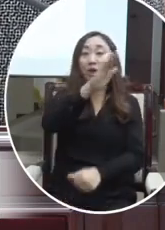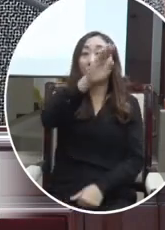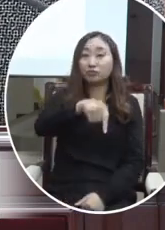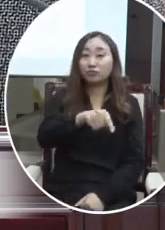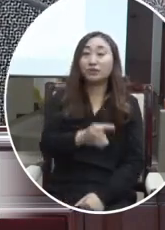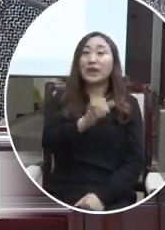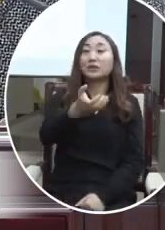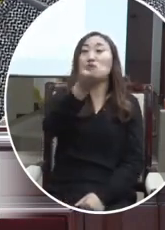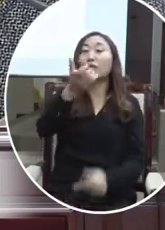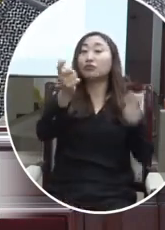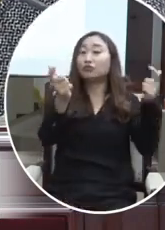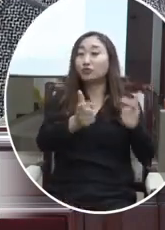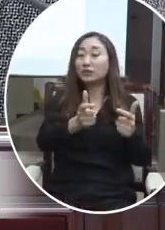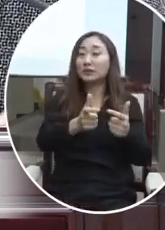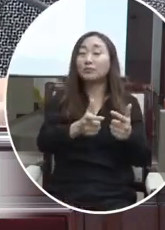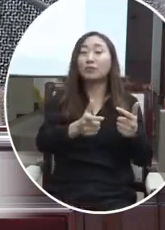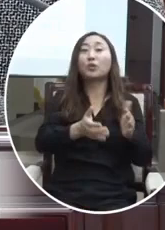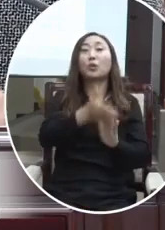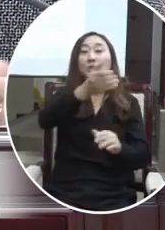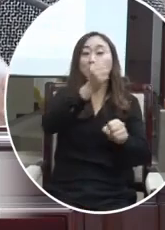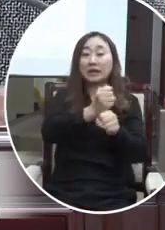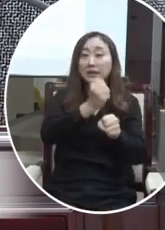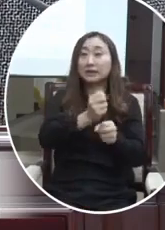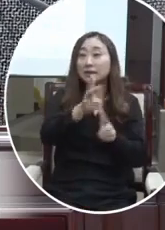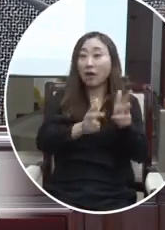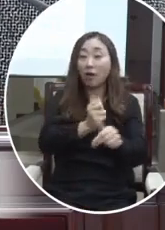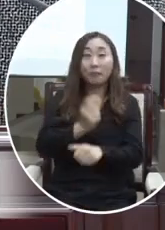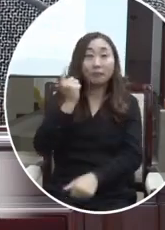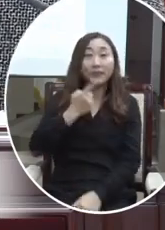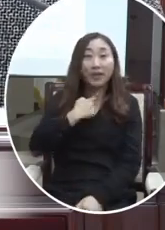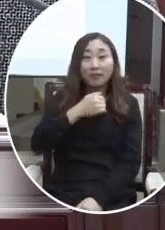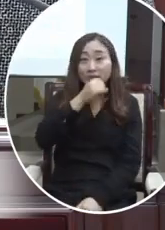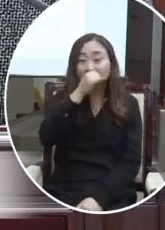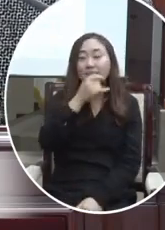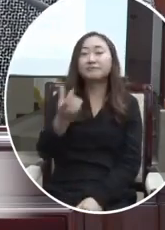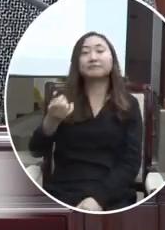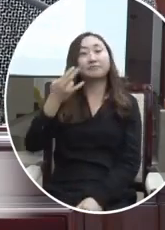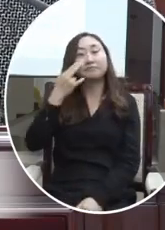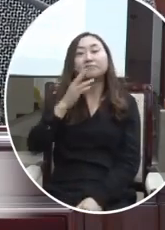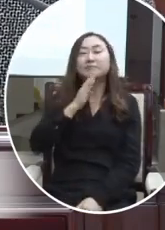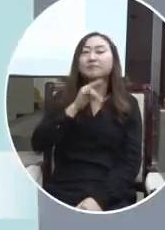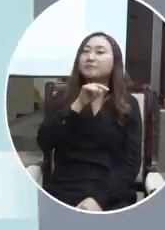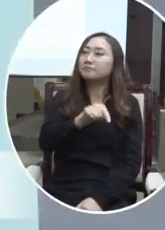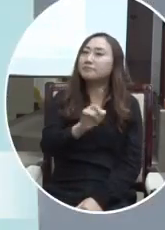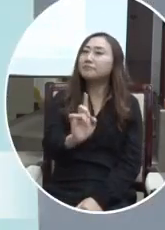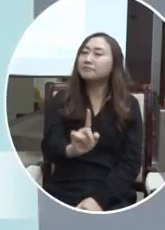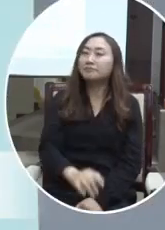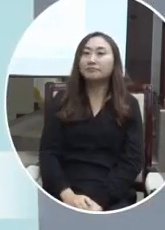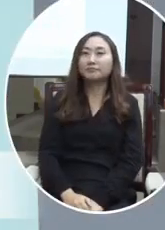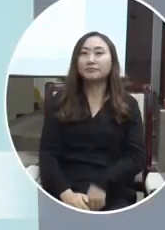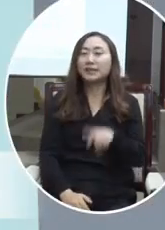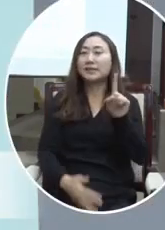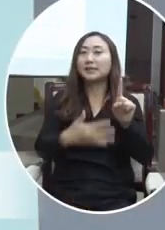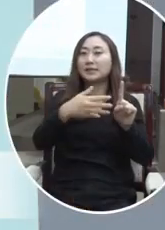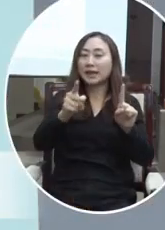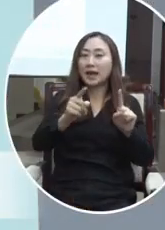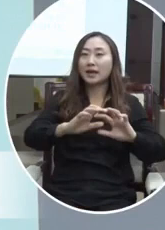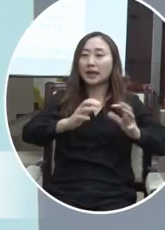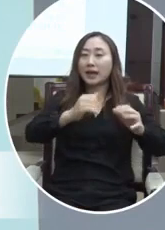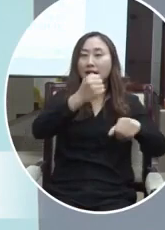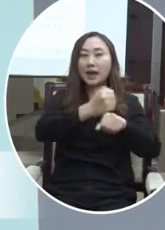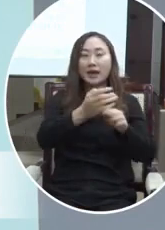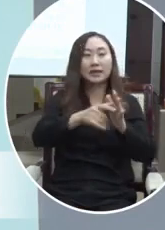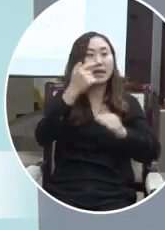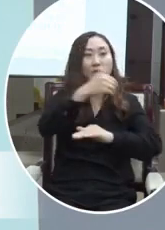도시 조성 사업에 대해 들어보셨는지요? 네, 알고 있습니다. 네. 탄소중립 도시 넷제로는 제1차 국가